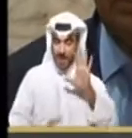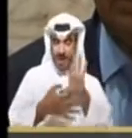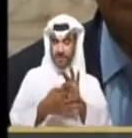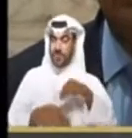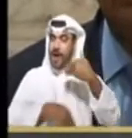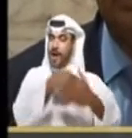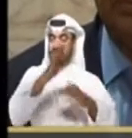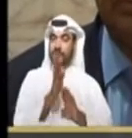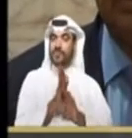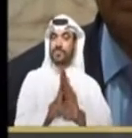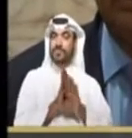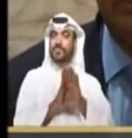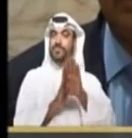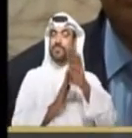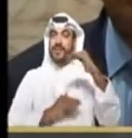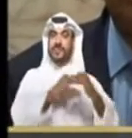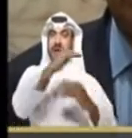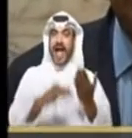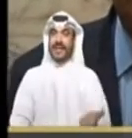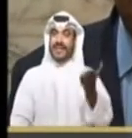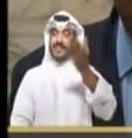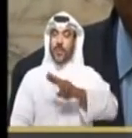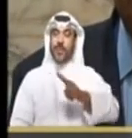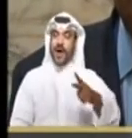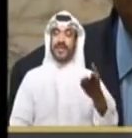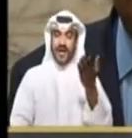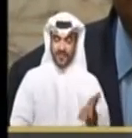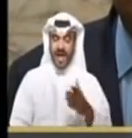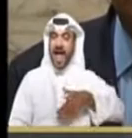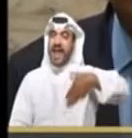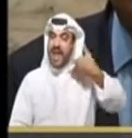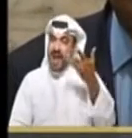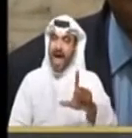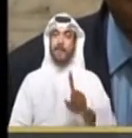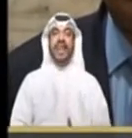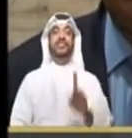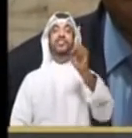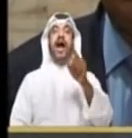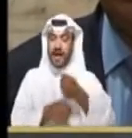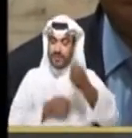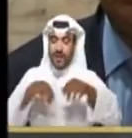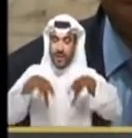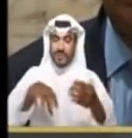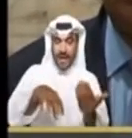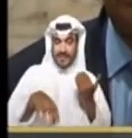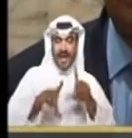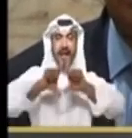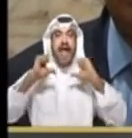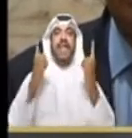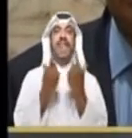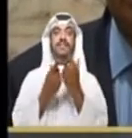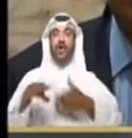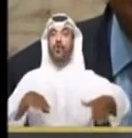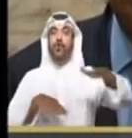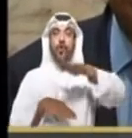سائرة في طريقها صحيح في المسارات المتعددة، ونعمل سويا لتحضير للجنة العليا